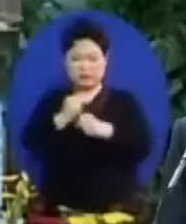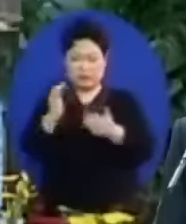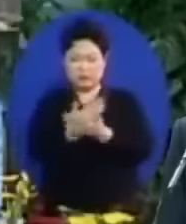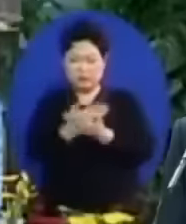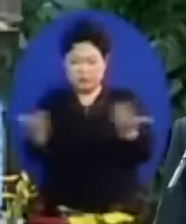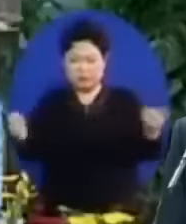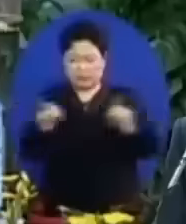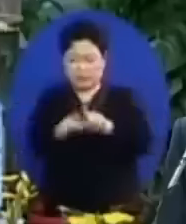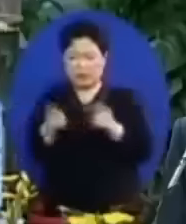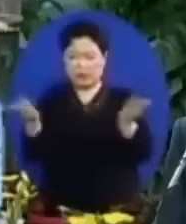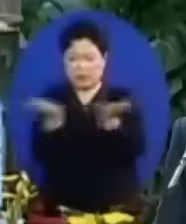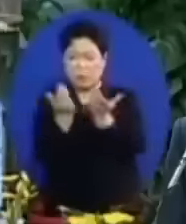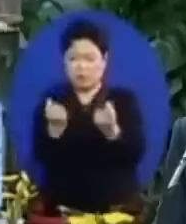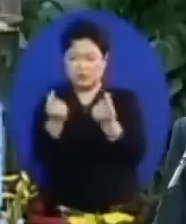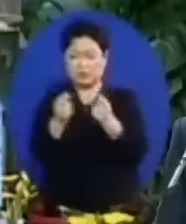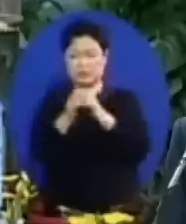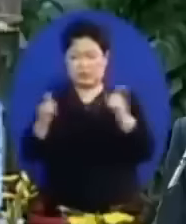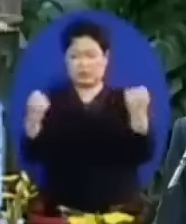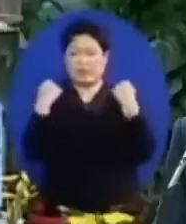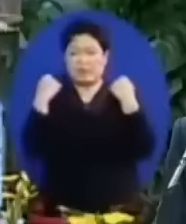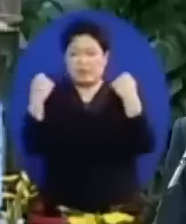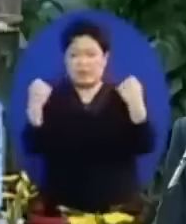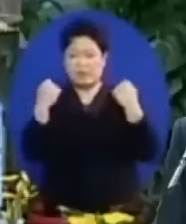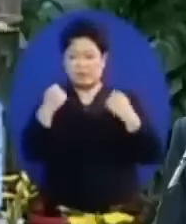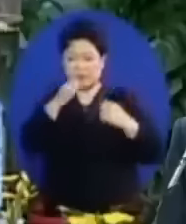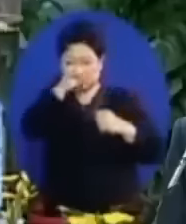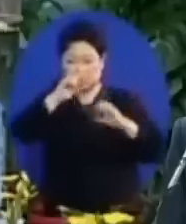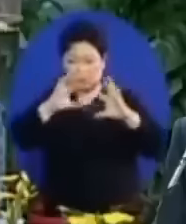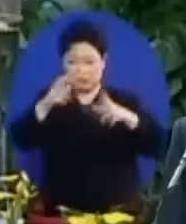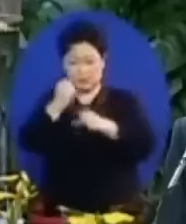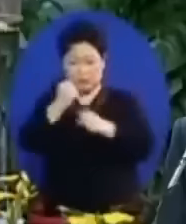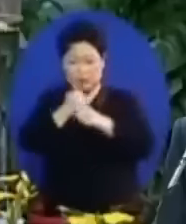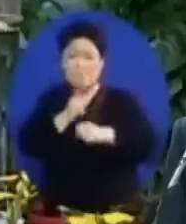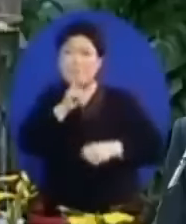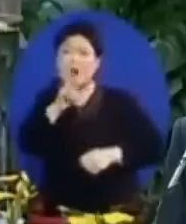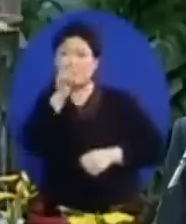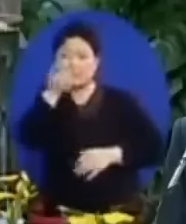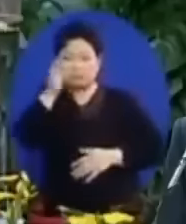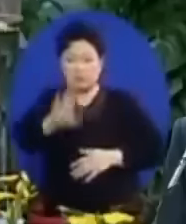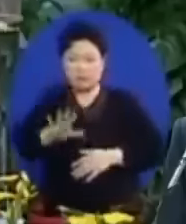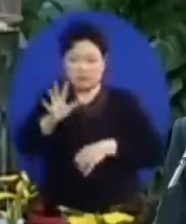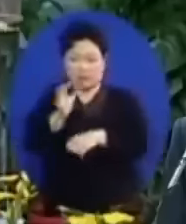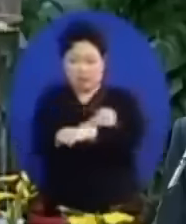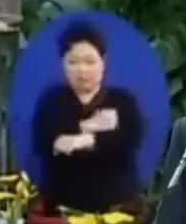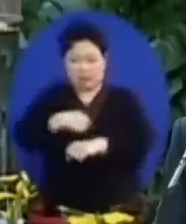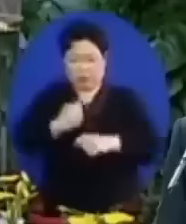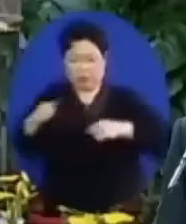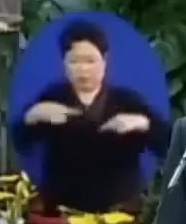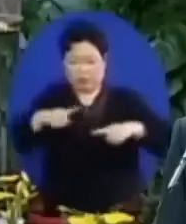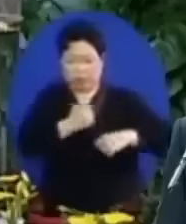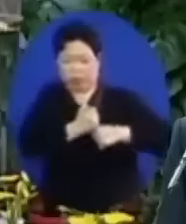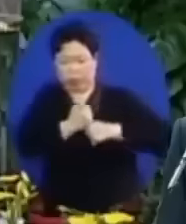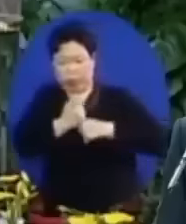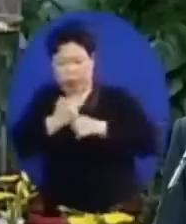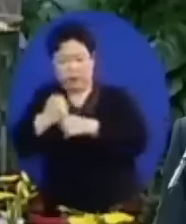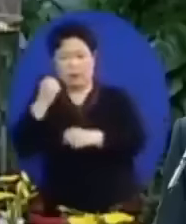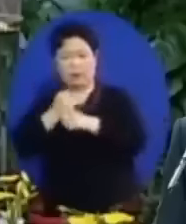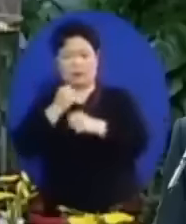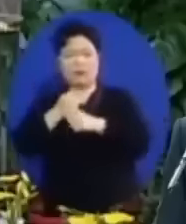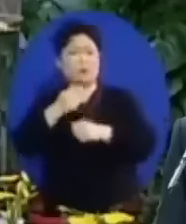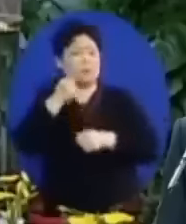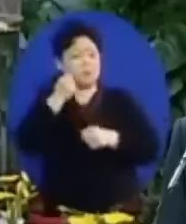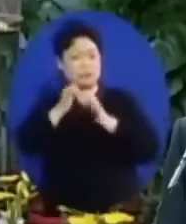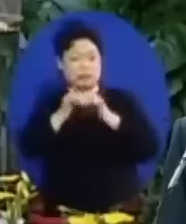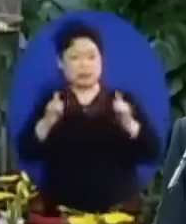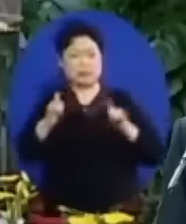다 함께 똑같이 함으로 인간의 힘으로 유토피아를 이루겠다고 표방했지만 엄청난 독재와 게으르고 비생산적인 인간을